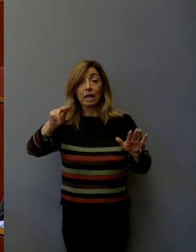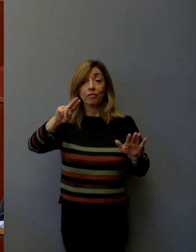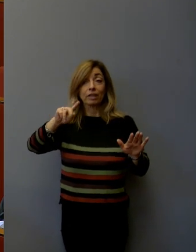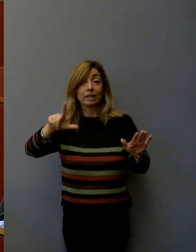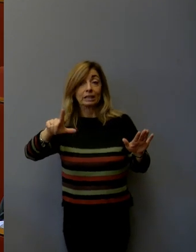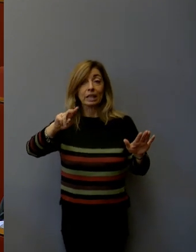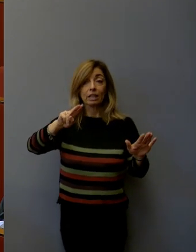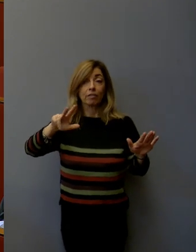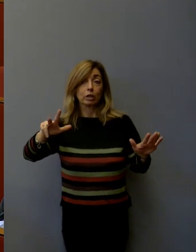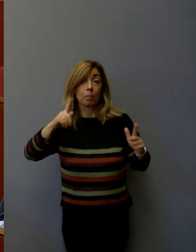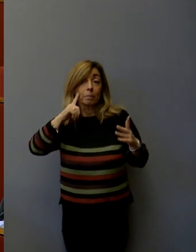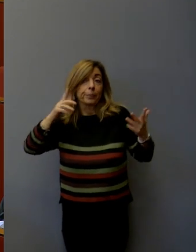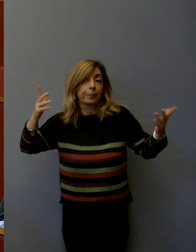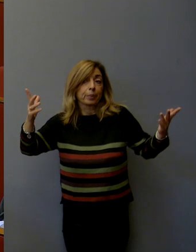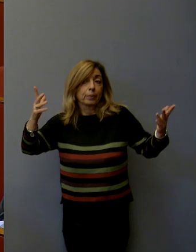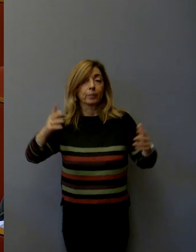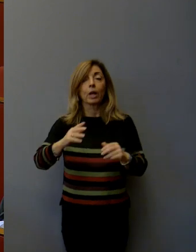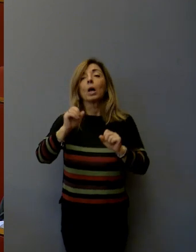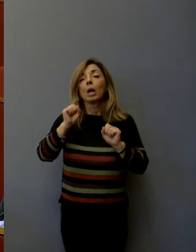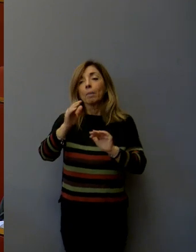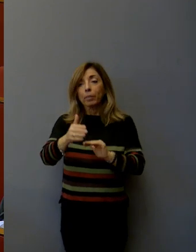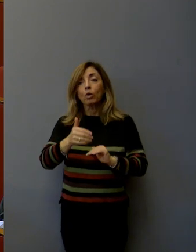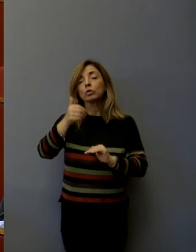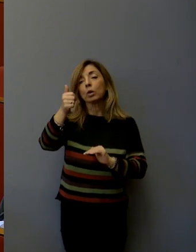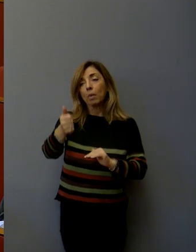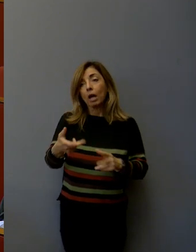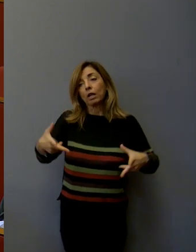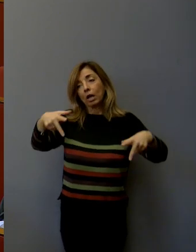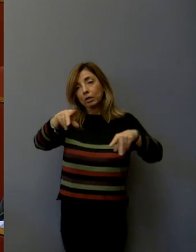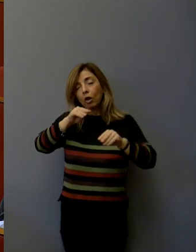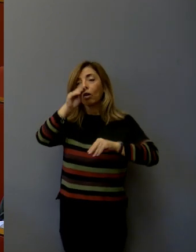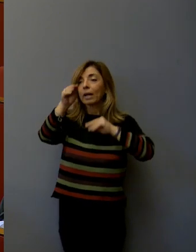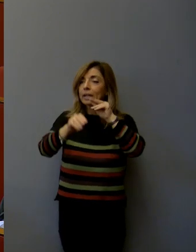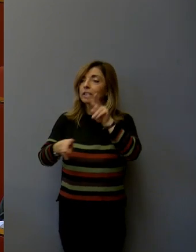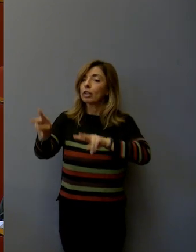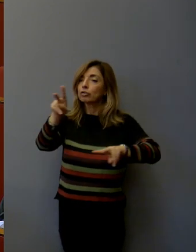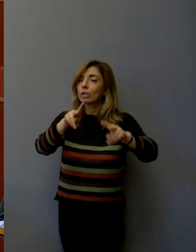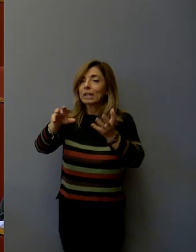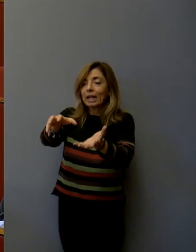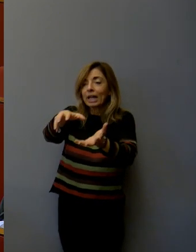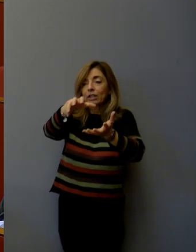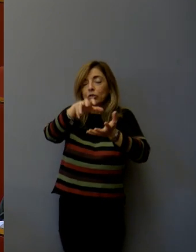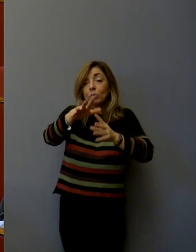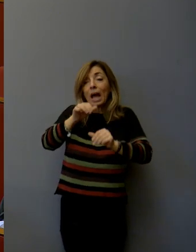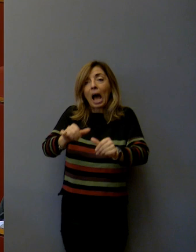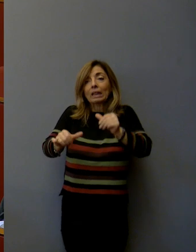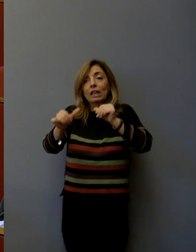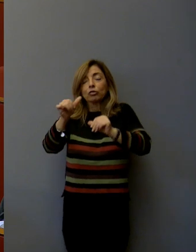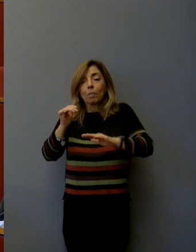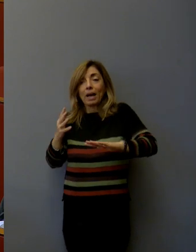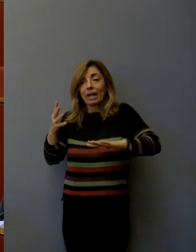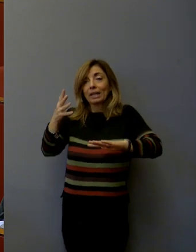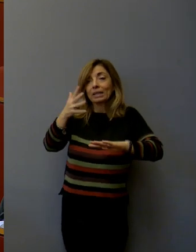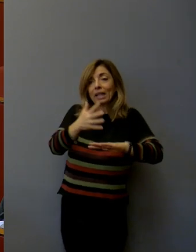l'anno prossimo saremo di nuovo a chiedere di reperire le risorse per anticipare l'intervento in premessa nella